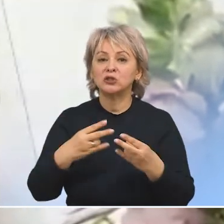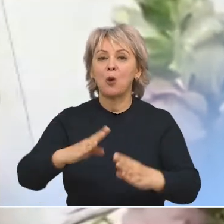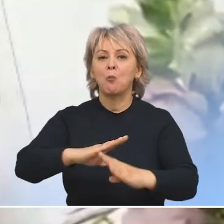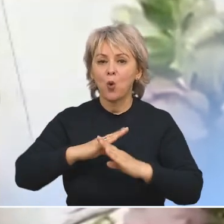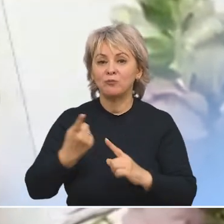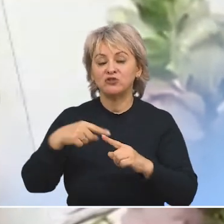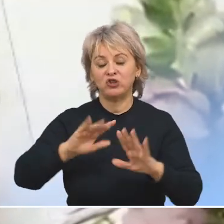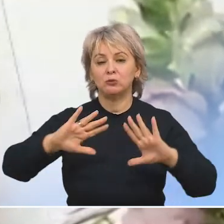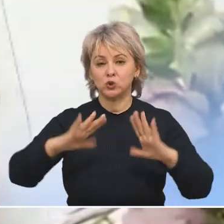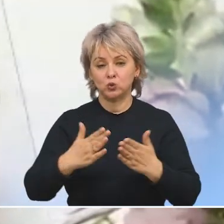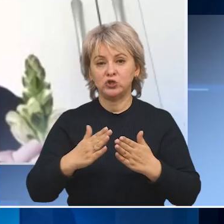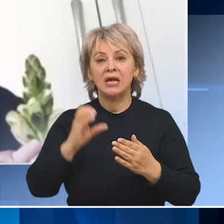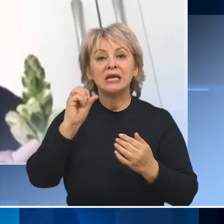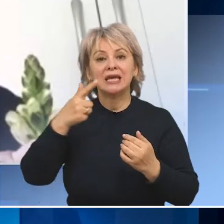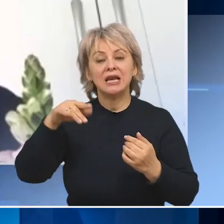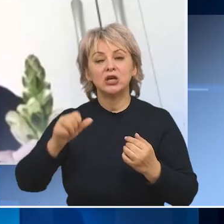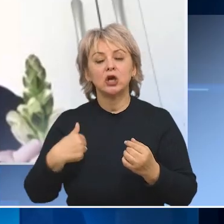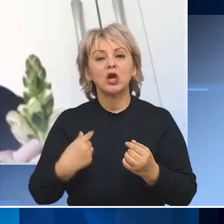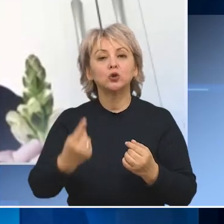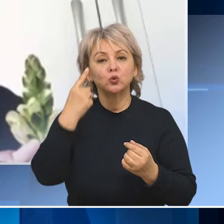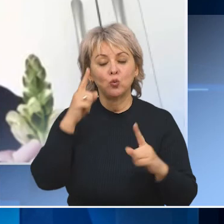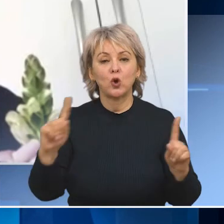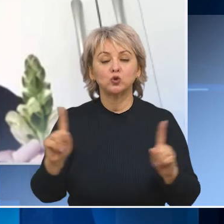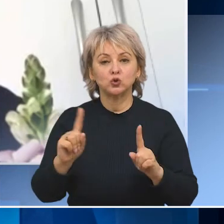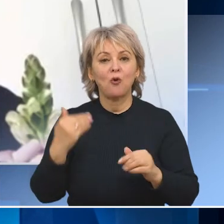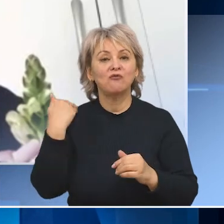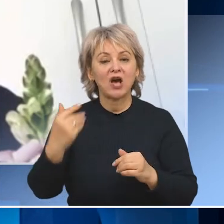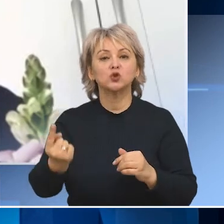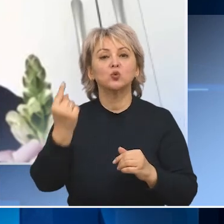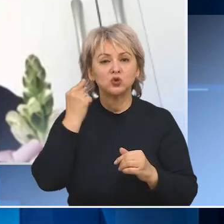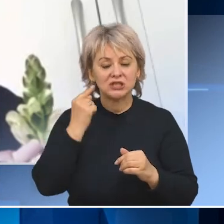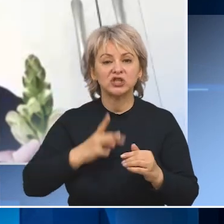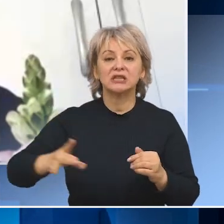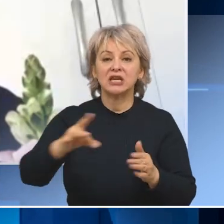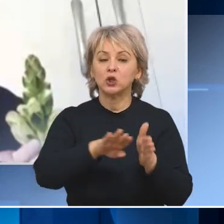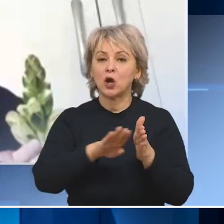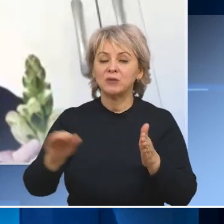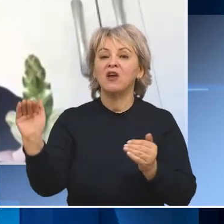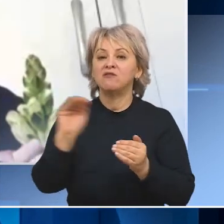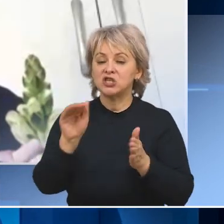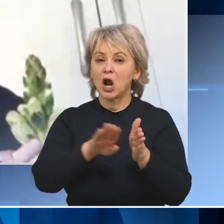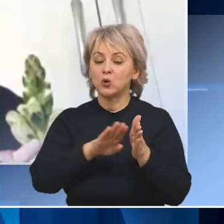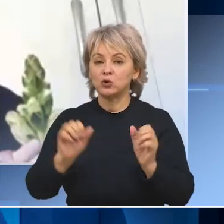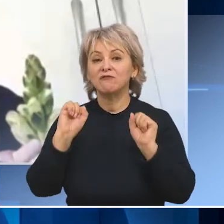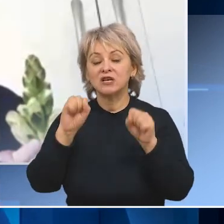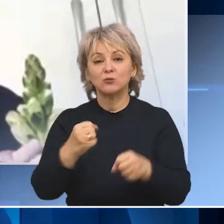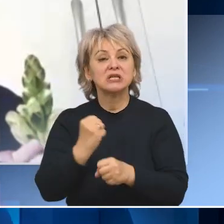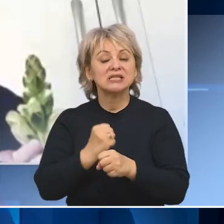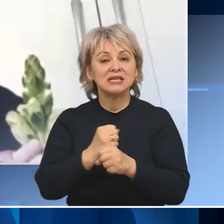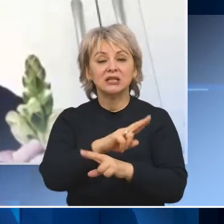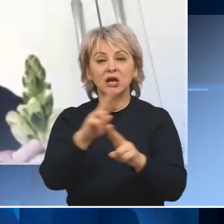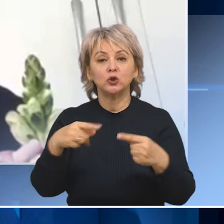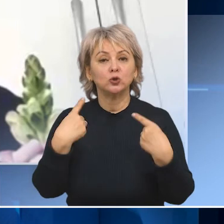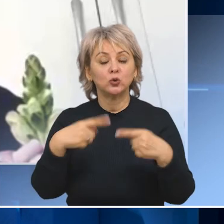совершенно помощь в этом ключе. Елена, я думаю, что вас услышат и на региональном уровне, и на федеральном уровне. Возможно,